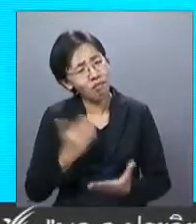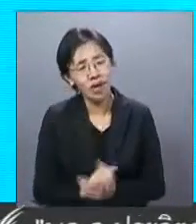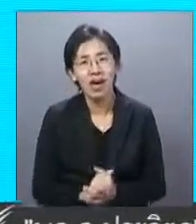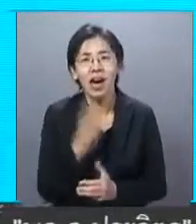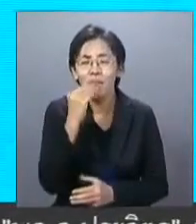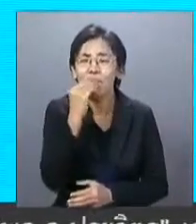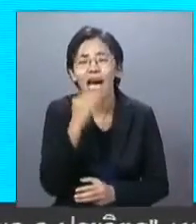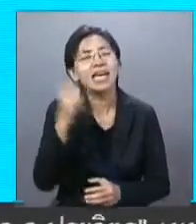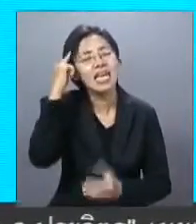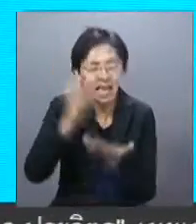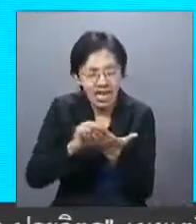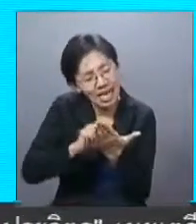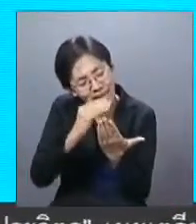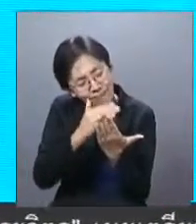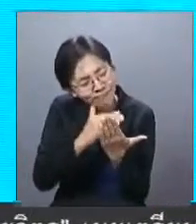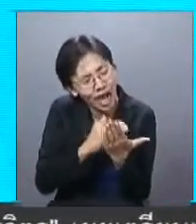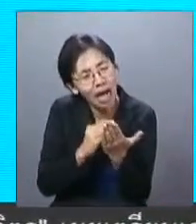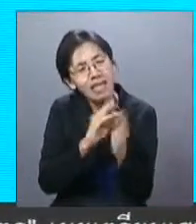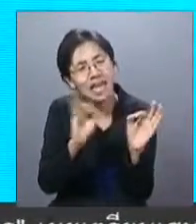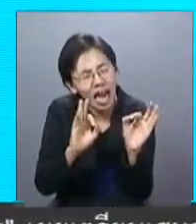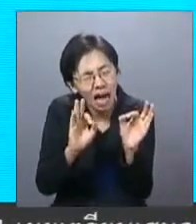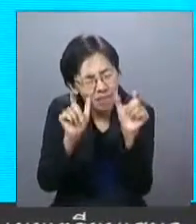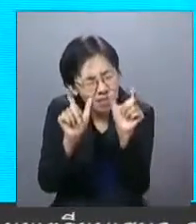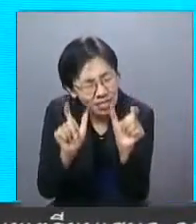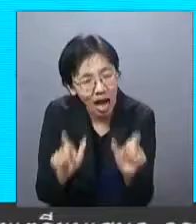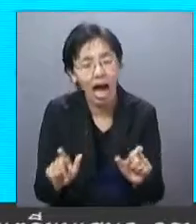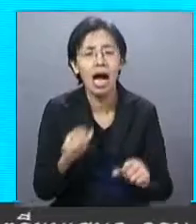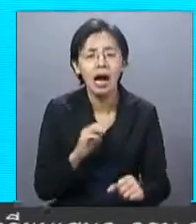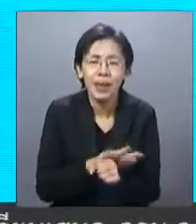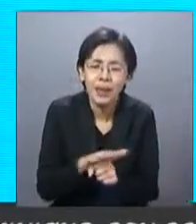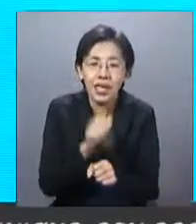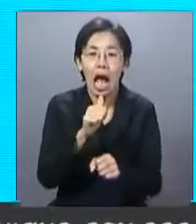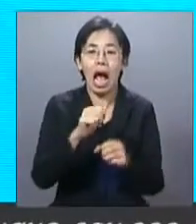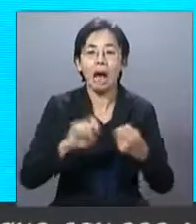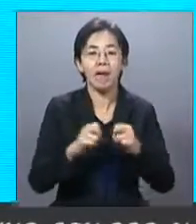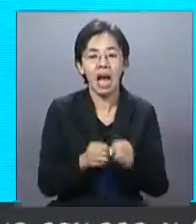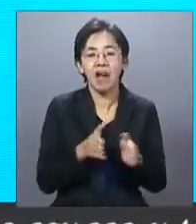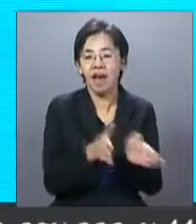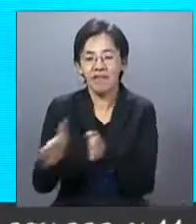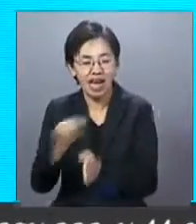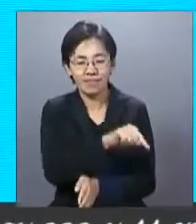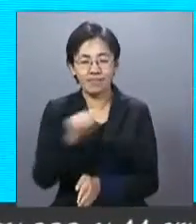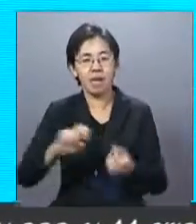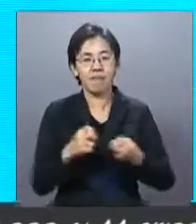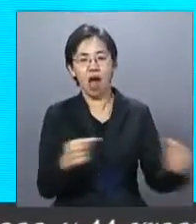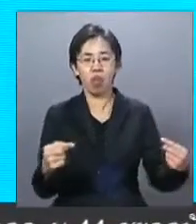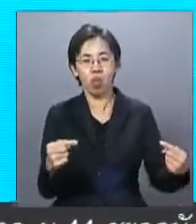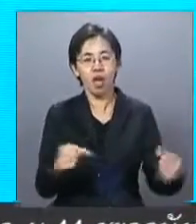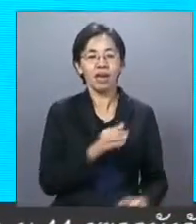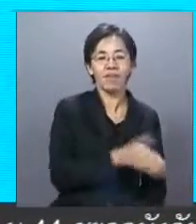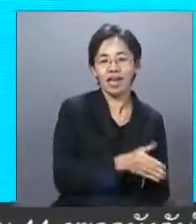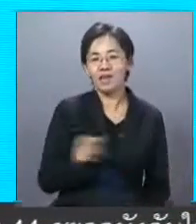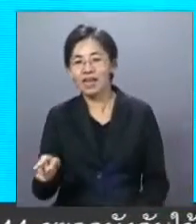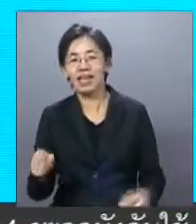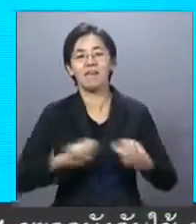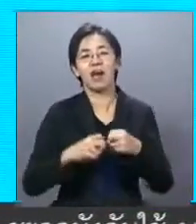มก็เขียนคิดอะไรออกผมก็ดันเขียนแป๊บเดียวผมก็เขียนพอได้กลายเป็นทะเลาะกันสองฝ่ายกันละนะศิลปินแห่งชาติสองฝ่าย